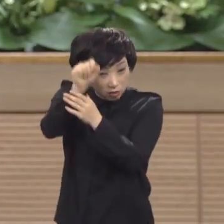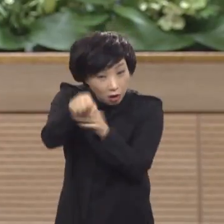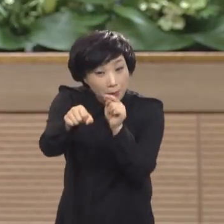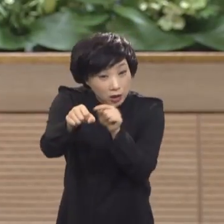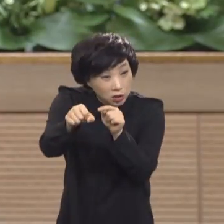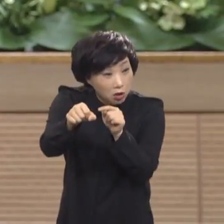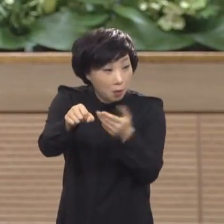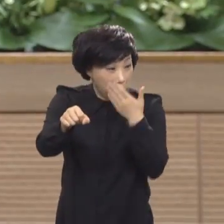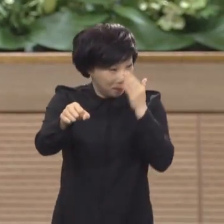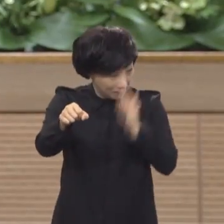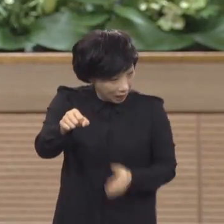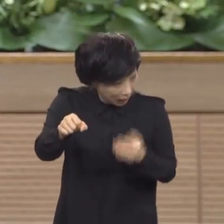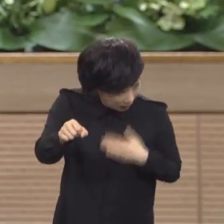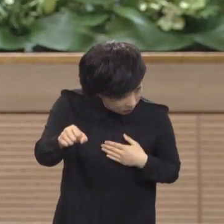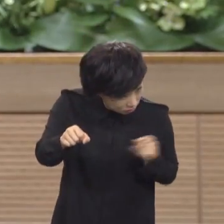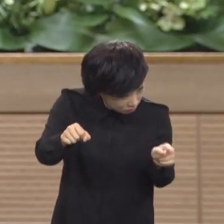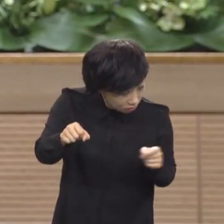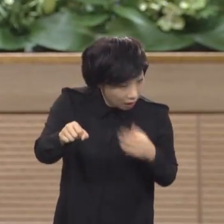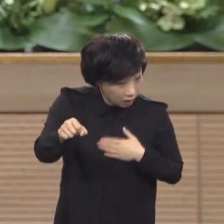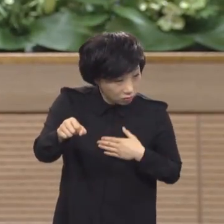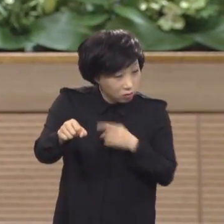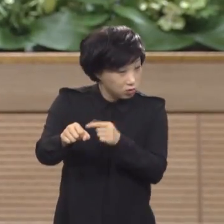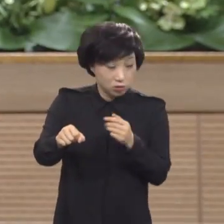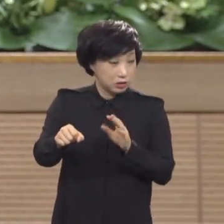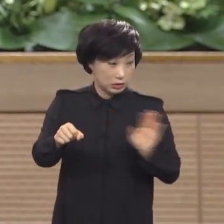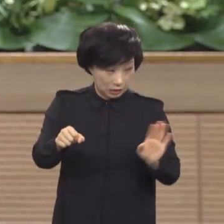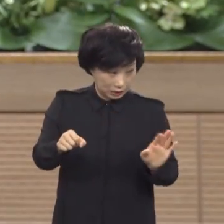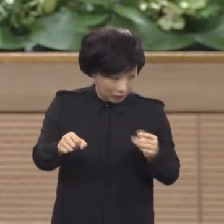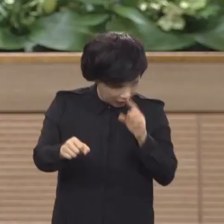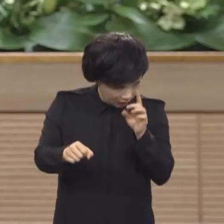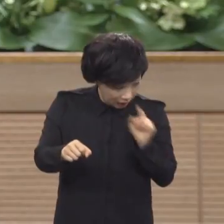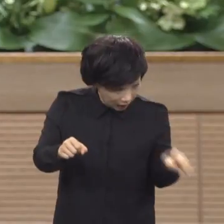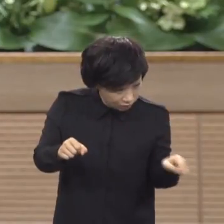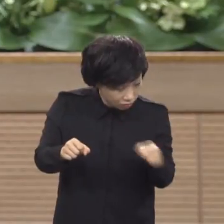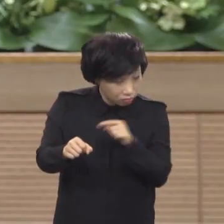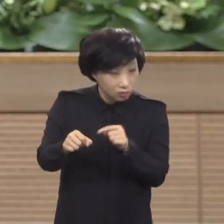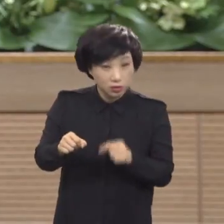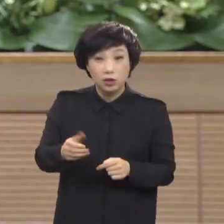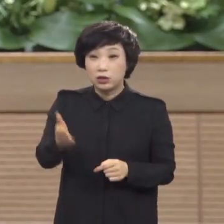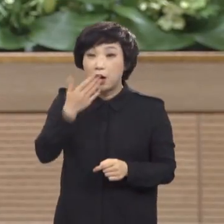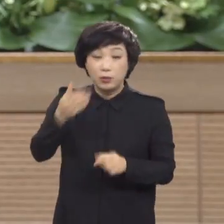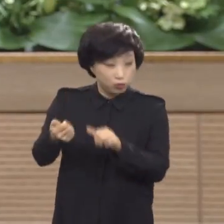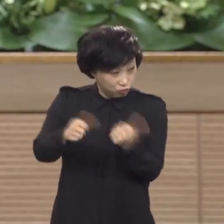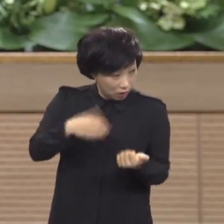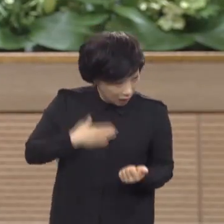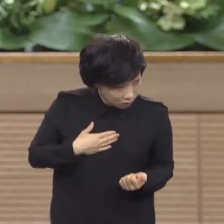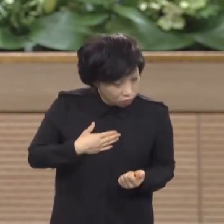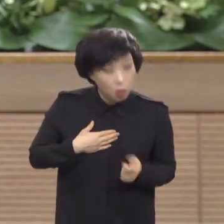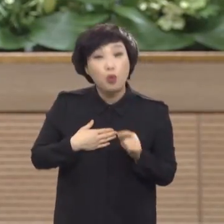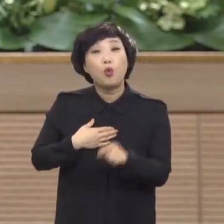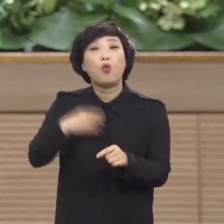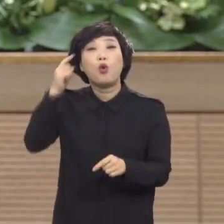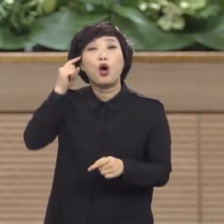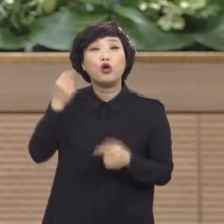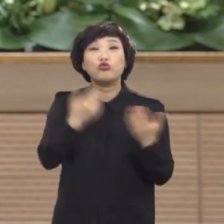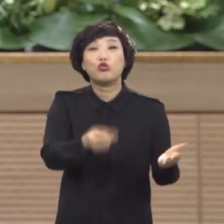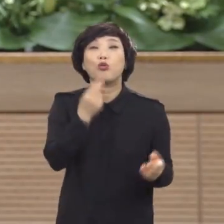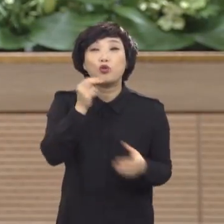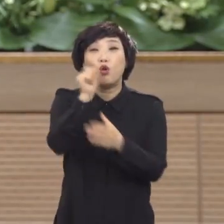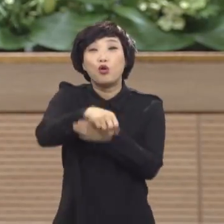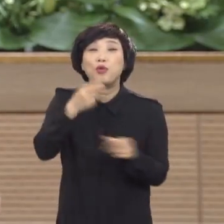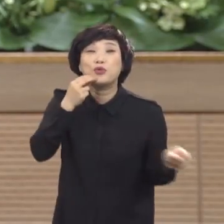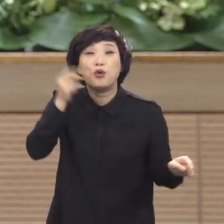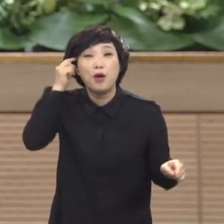그 선악과는 먹지 마라. 그건 못 준다. 먹으면 정령 죽는다. 왜 못 줬냐? 먹으면 죽으니까 안 준